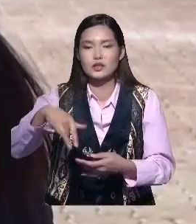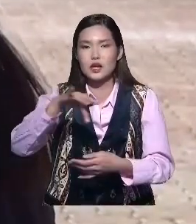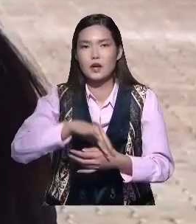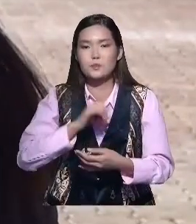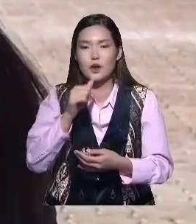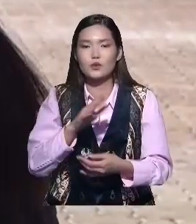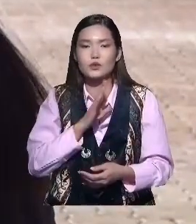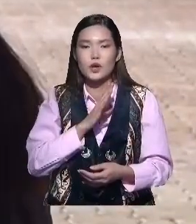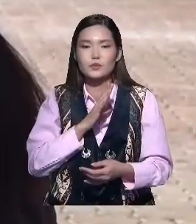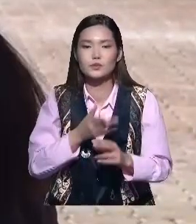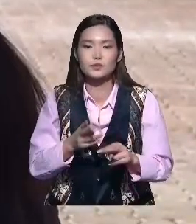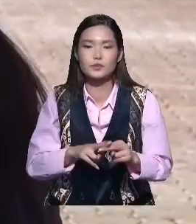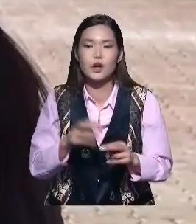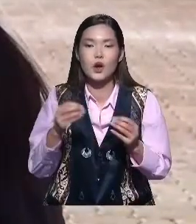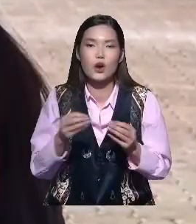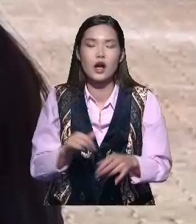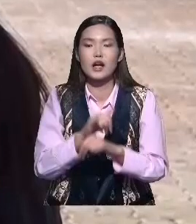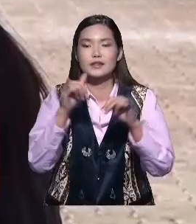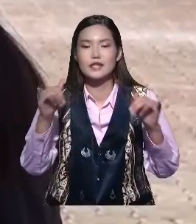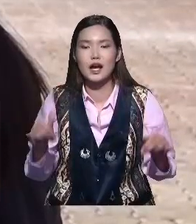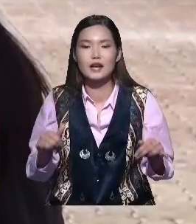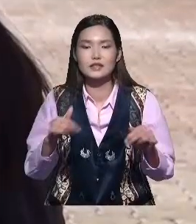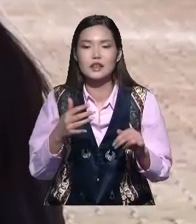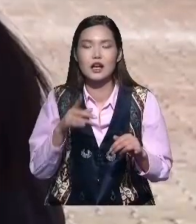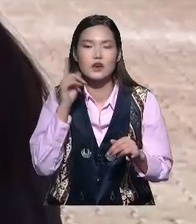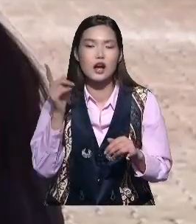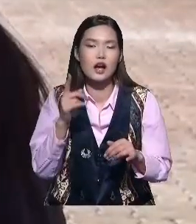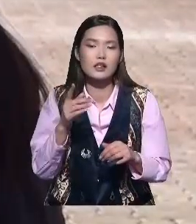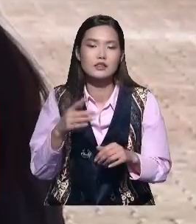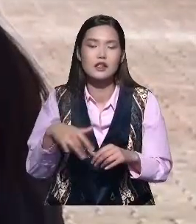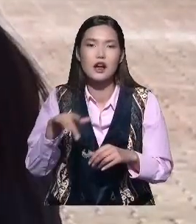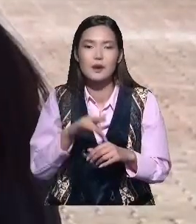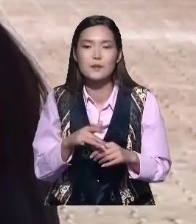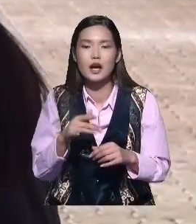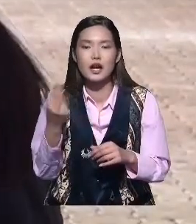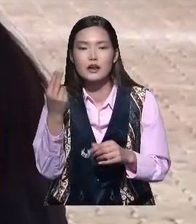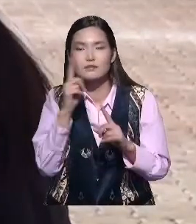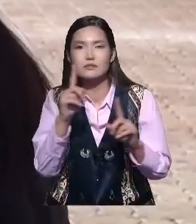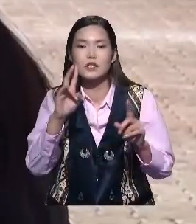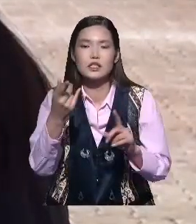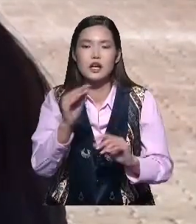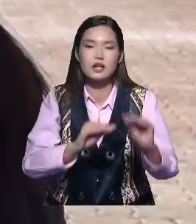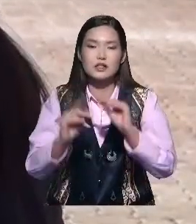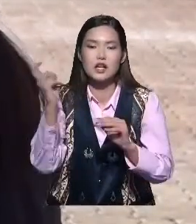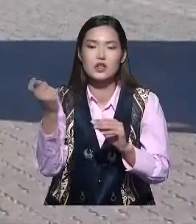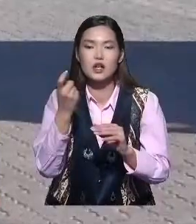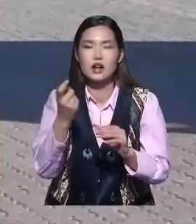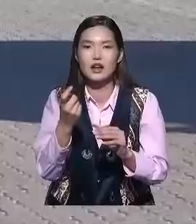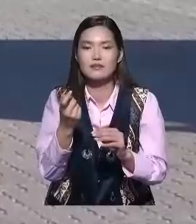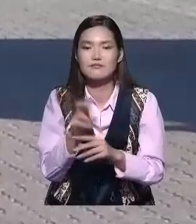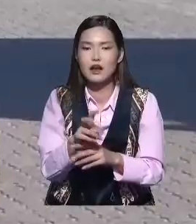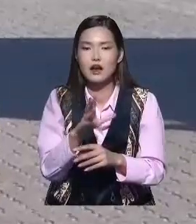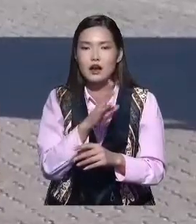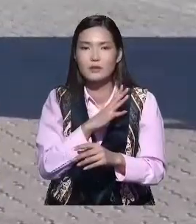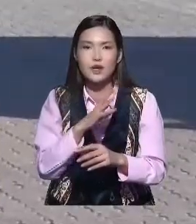ал 10-нан аса жалпы қаладағы жаңадан салынған шағын аудандарда да тігілді. Жыл басы